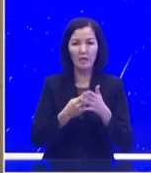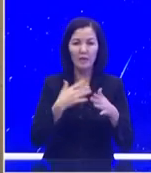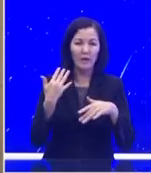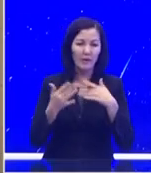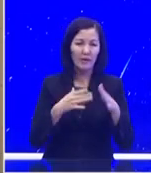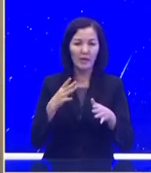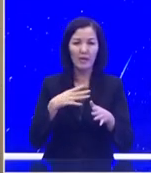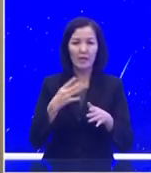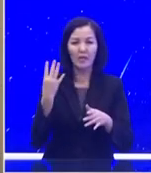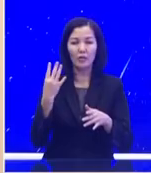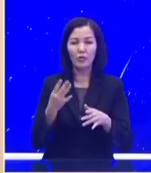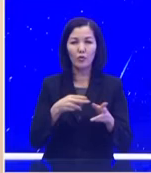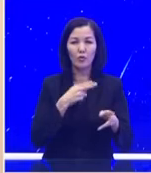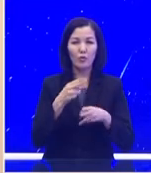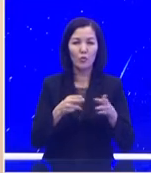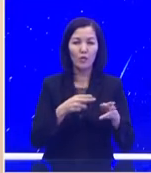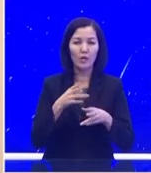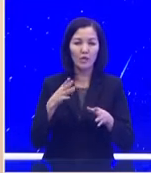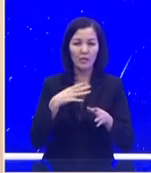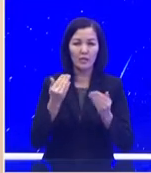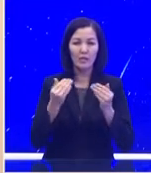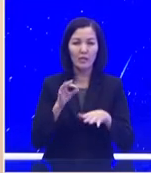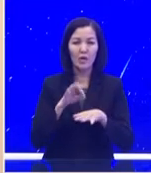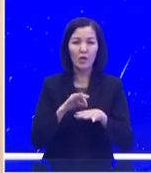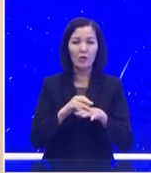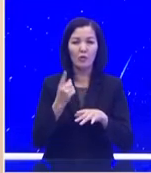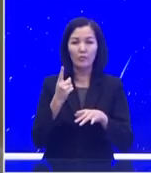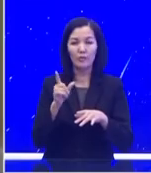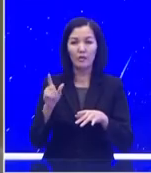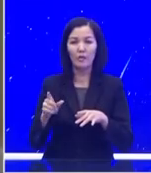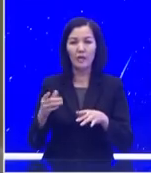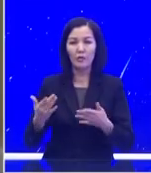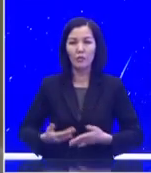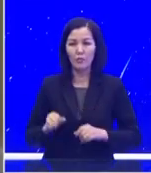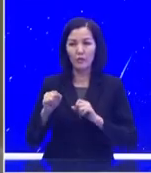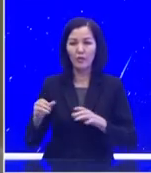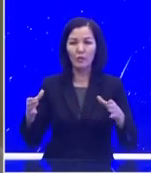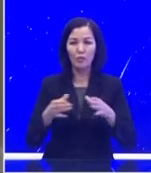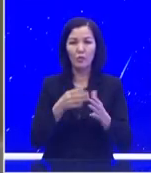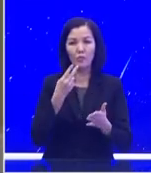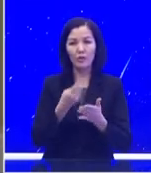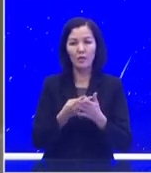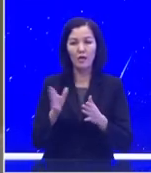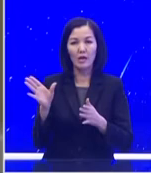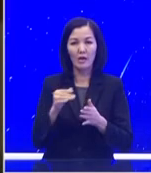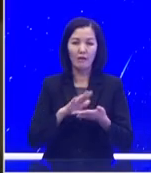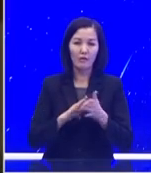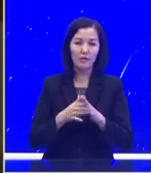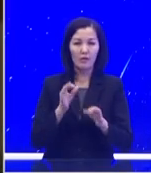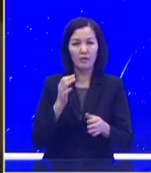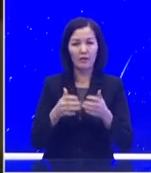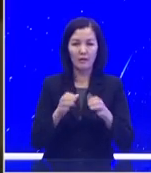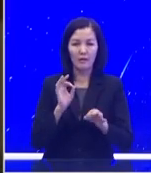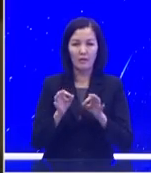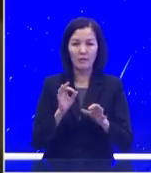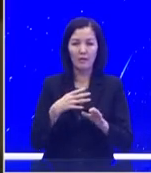түскен, төртеуіне ота жасалды. Қазіргі таңда науқастардың бірі жансақтау бөлімінде, қалғандарының жағдайы орташа.